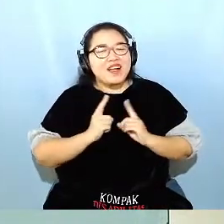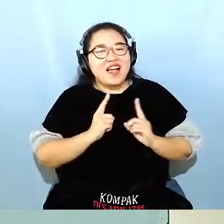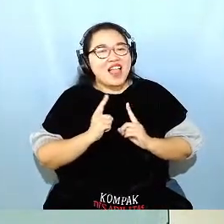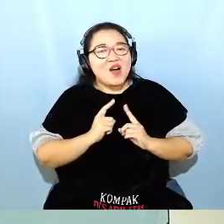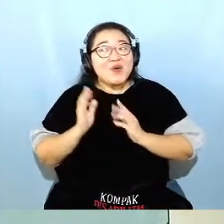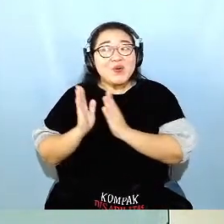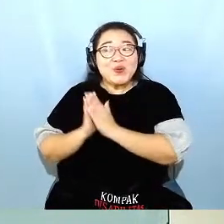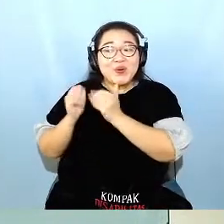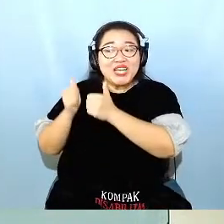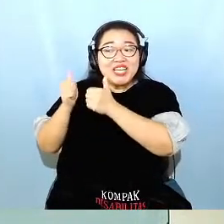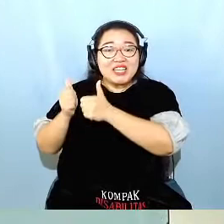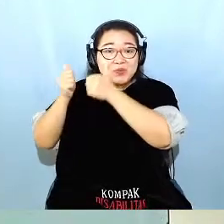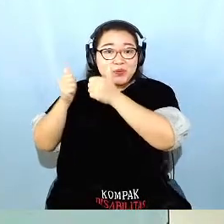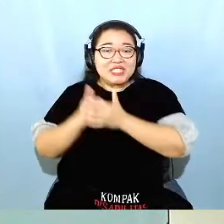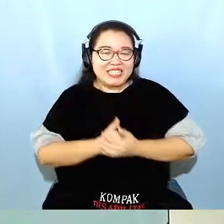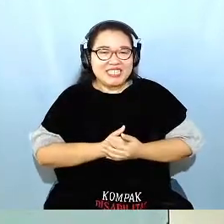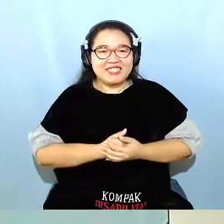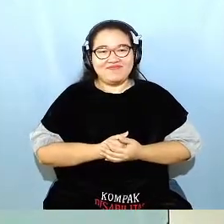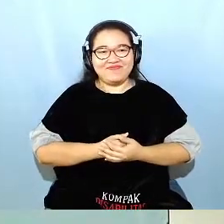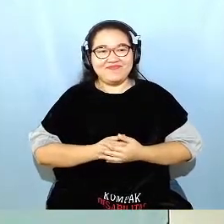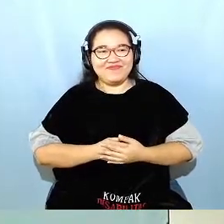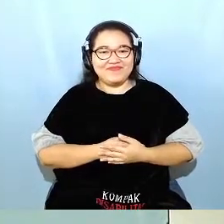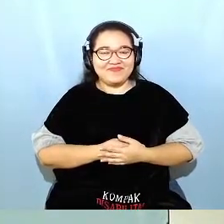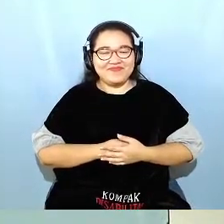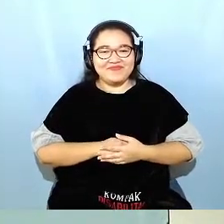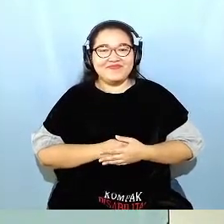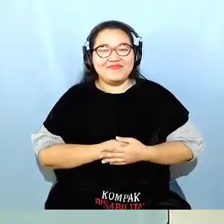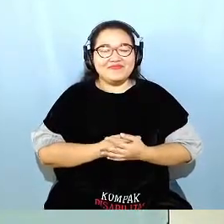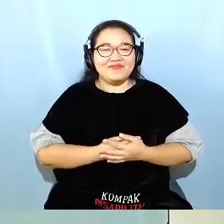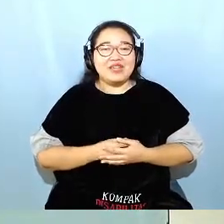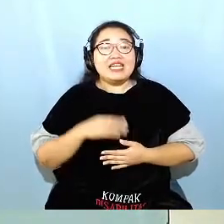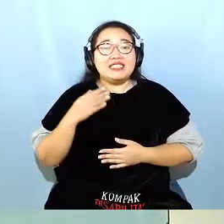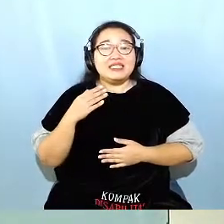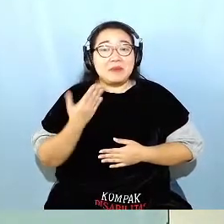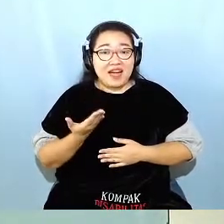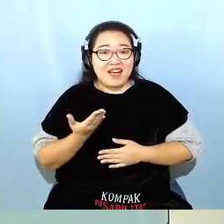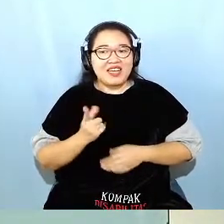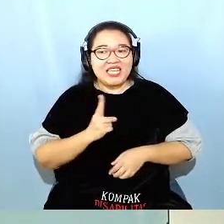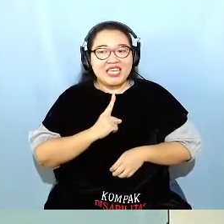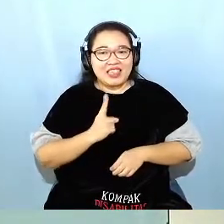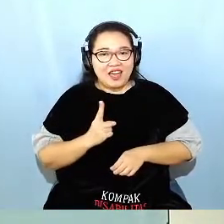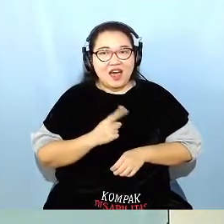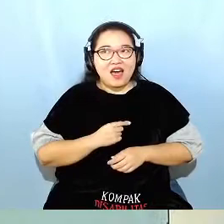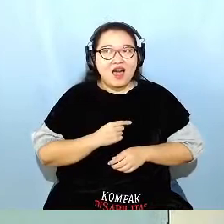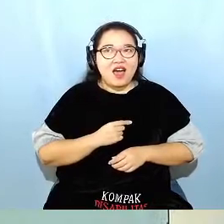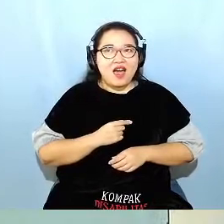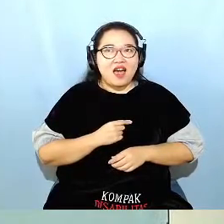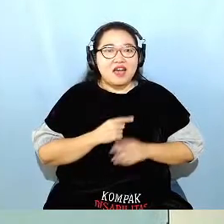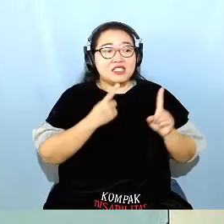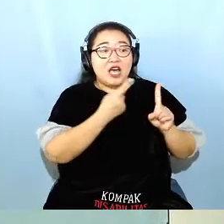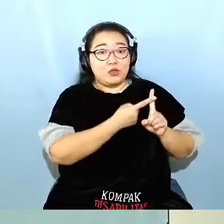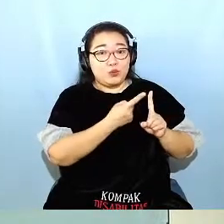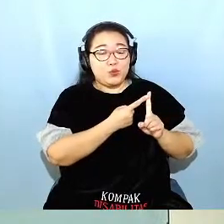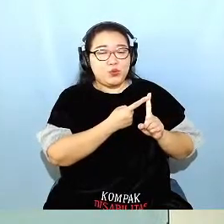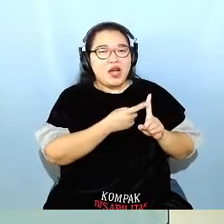ya belum sempurna amat gitu, belum sempurna amat, Romo Haruno akan muji, kur kamu